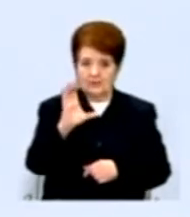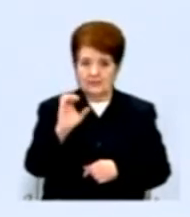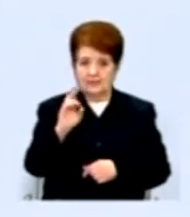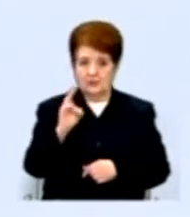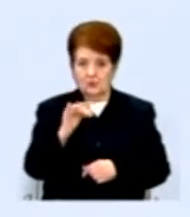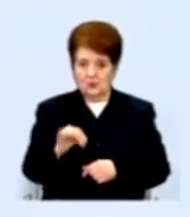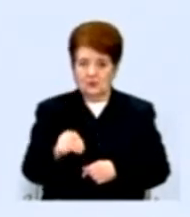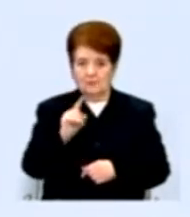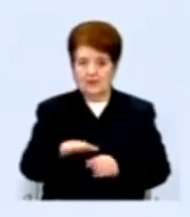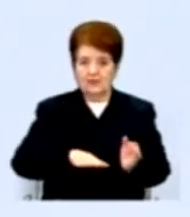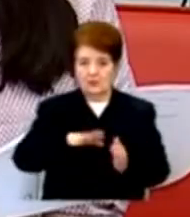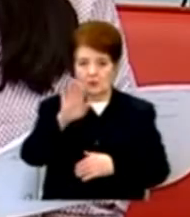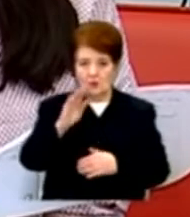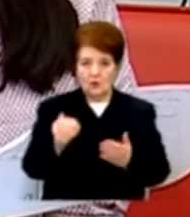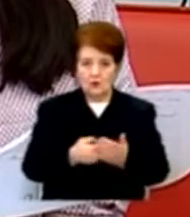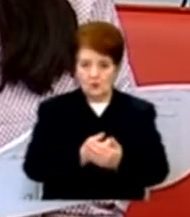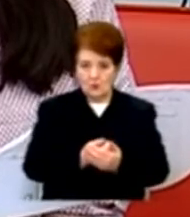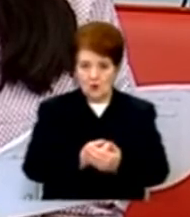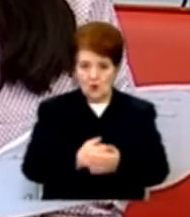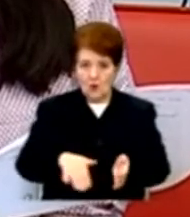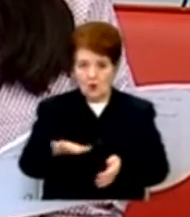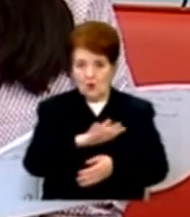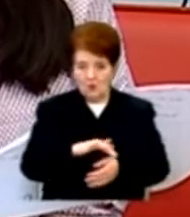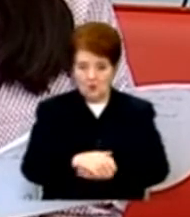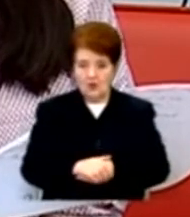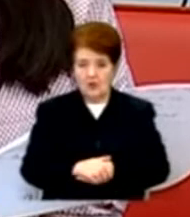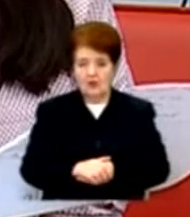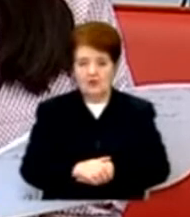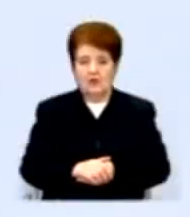pentru terminalul nou sunt estimați 60 de milioane de